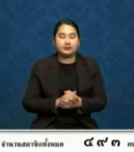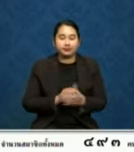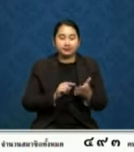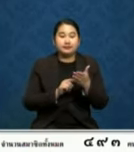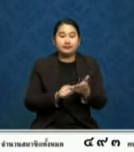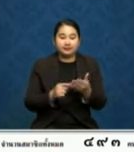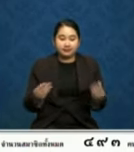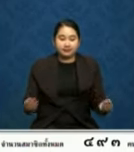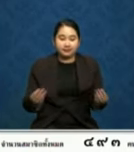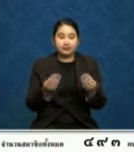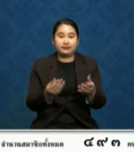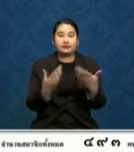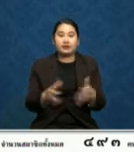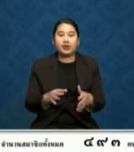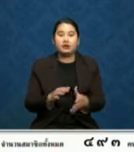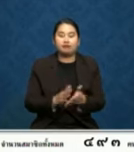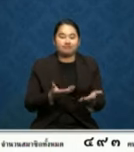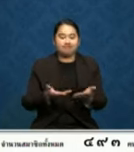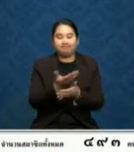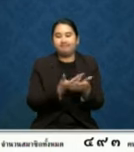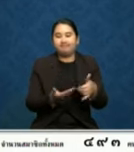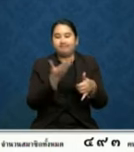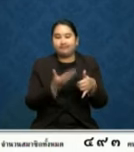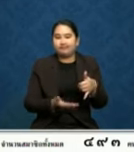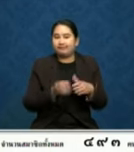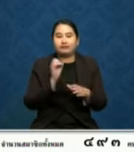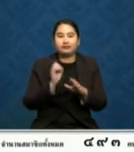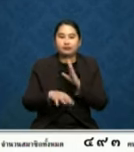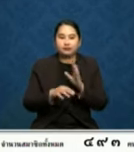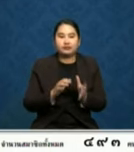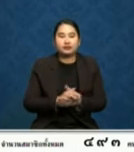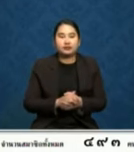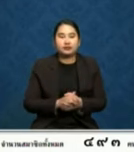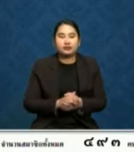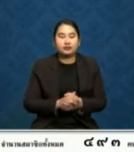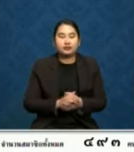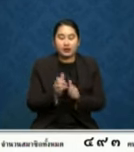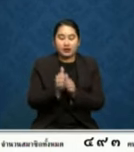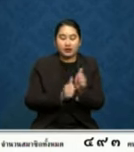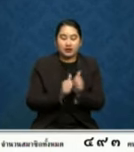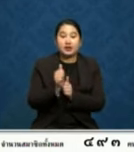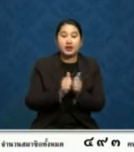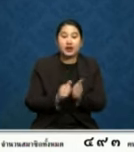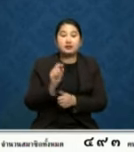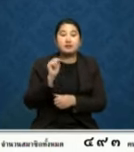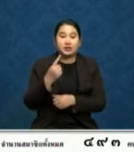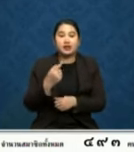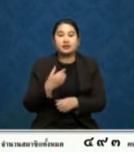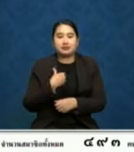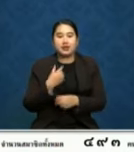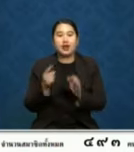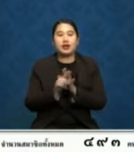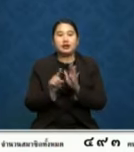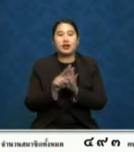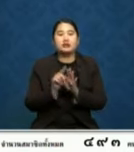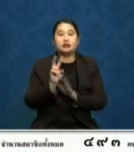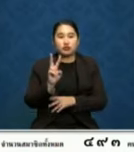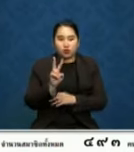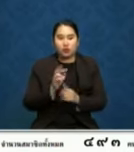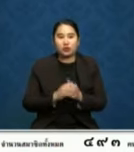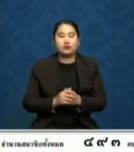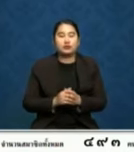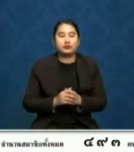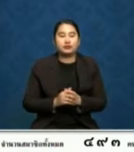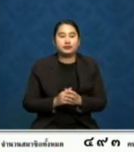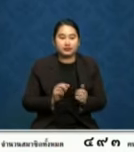ข้อเสนอทั้ง 2รายเนี่ยไม่ผ่านการพิจารณาหลังจากนั้นนะคะก็ได้มีการประกวดราคาขึ้นอีกค่ะเป็นครั้งที่ 2ค่ะท่านประธาน